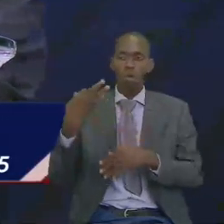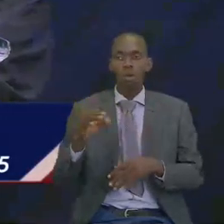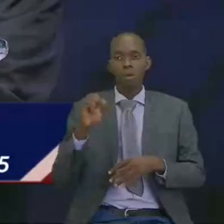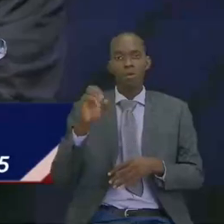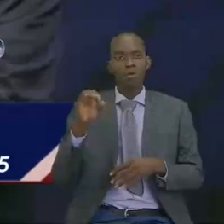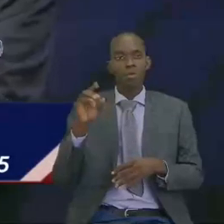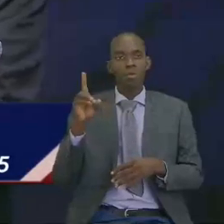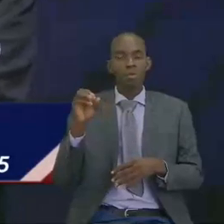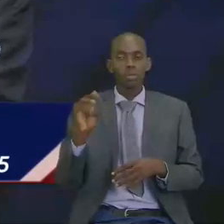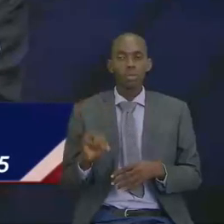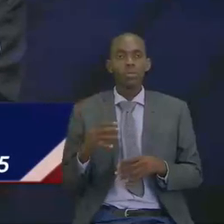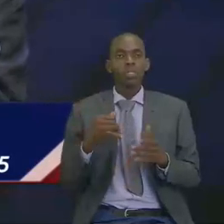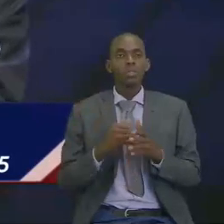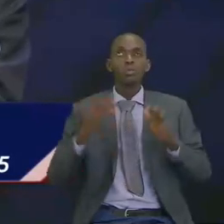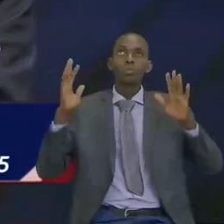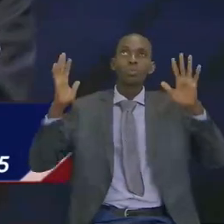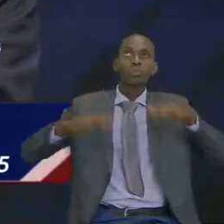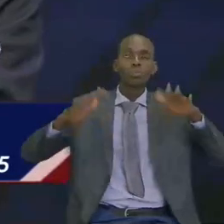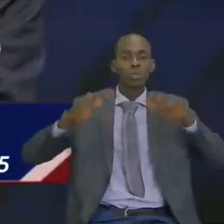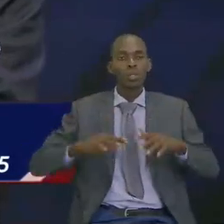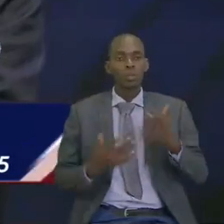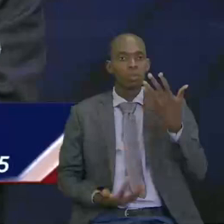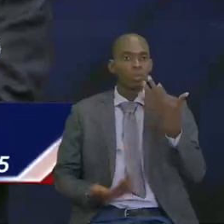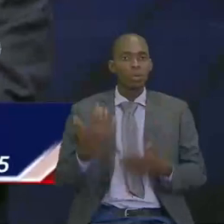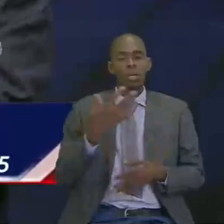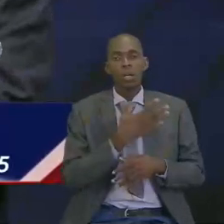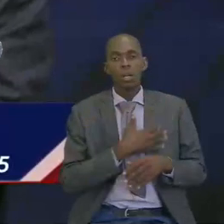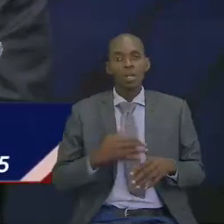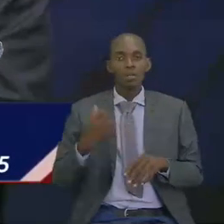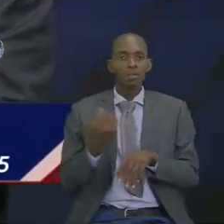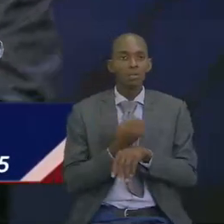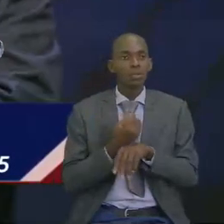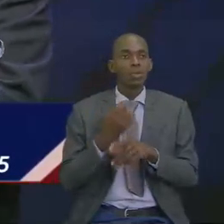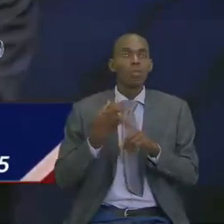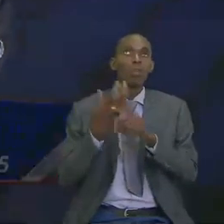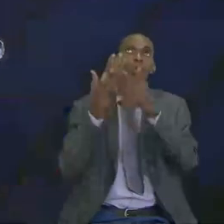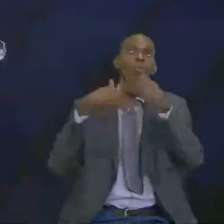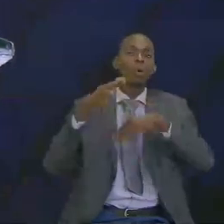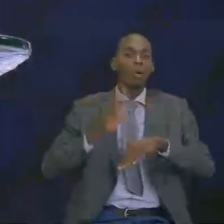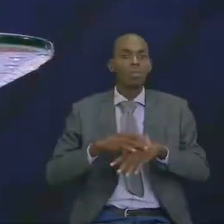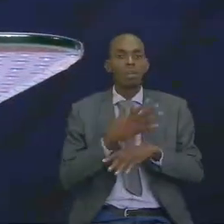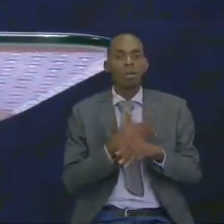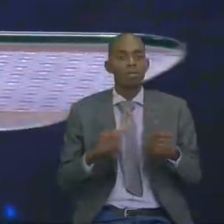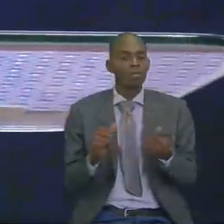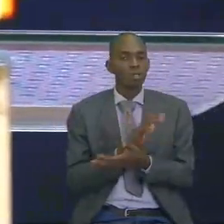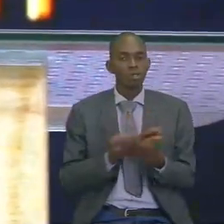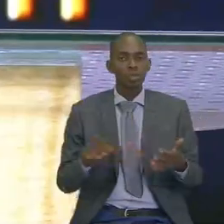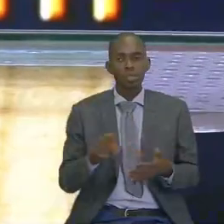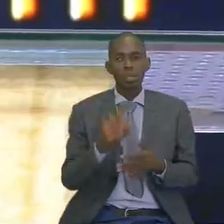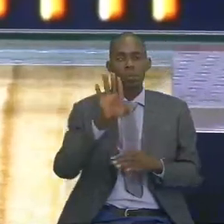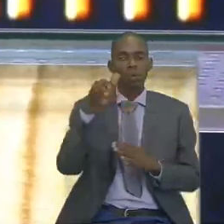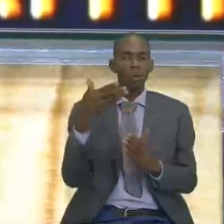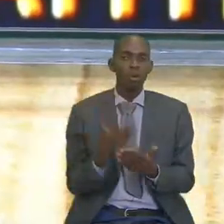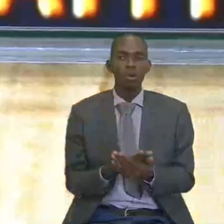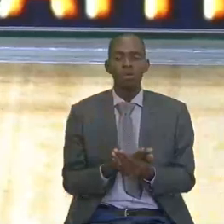pluie de feu et de soufre tomba du ciel et les fit tous